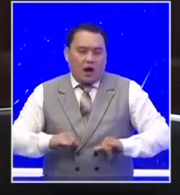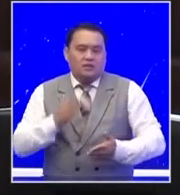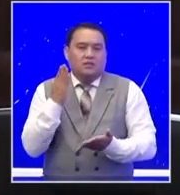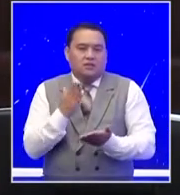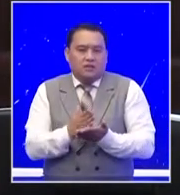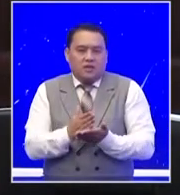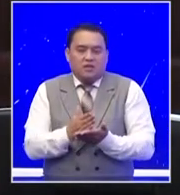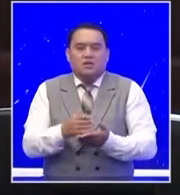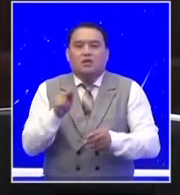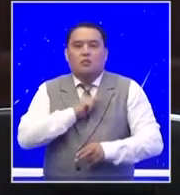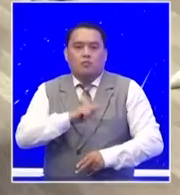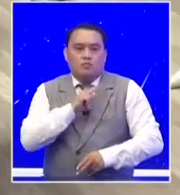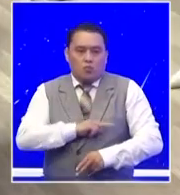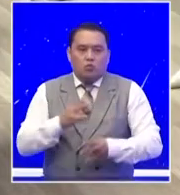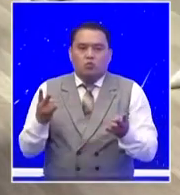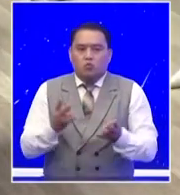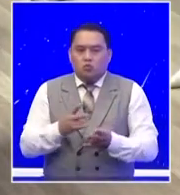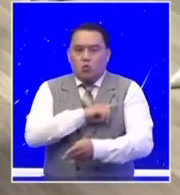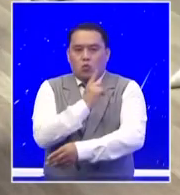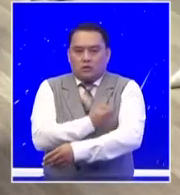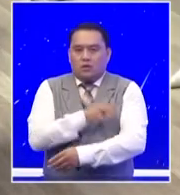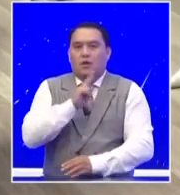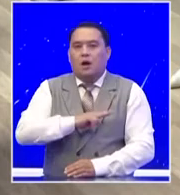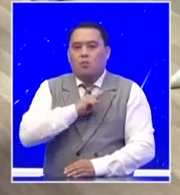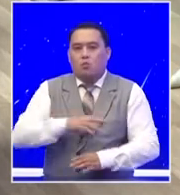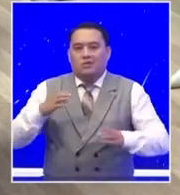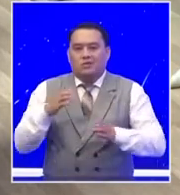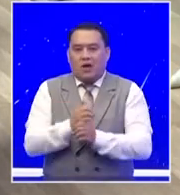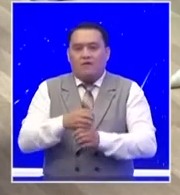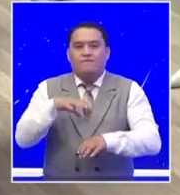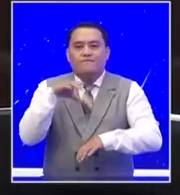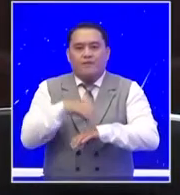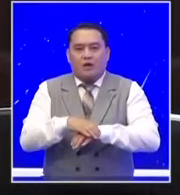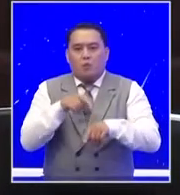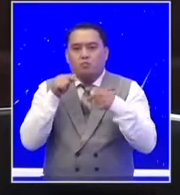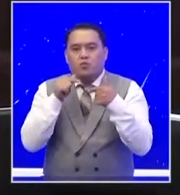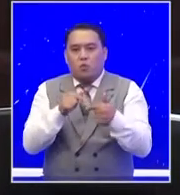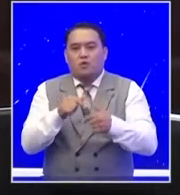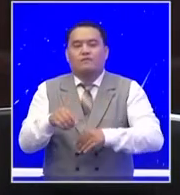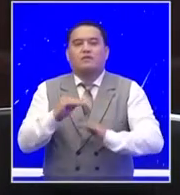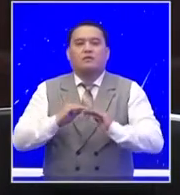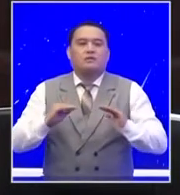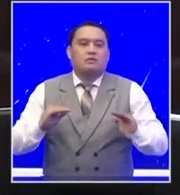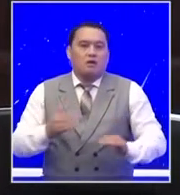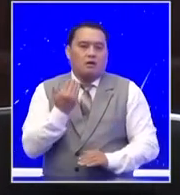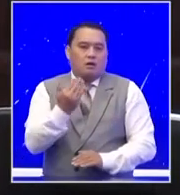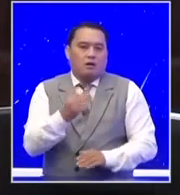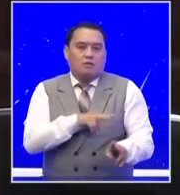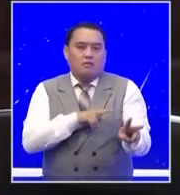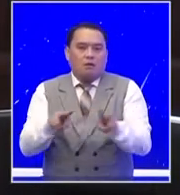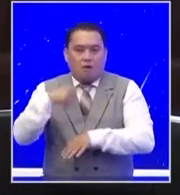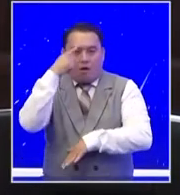также необходимо отработать. Кроме того, усильте работу по сокращению фактов насилия против детей. Поручаю акимам районов, где